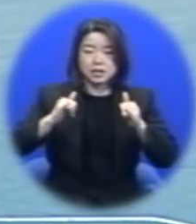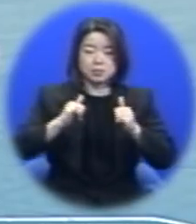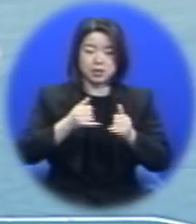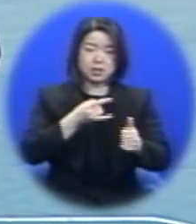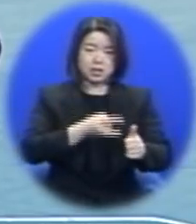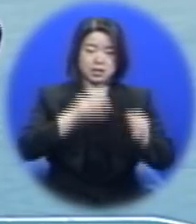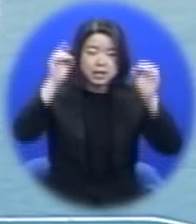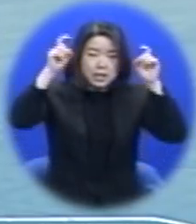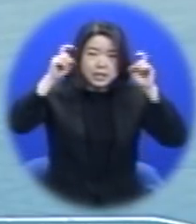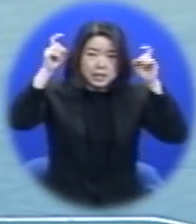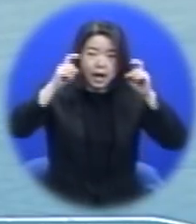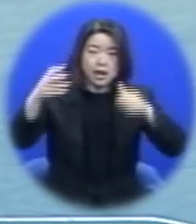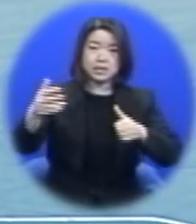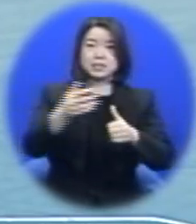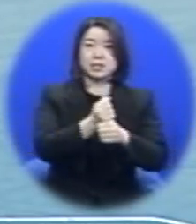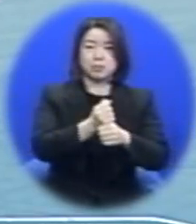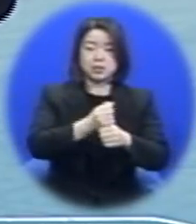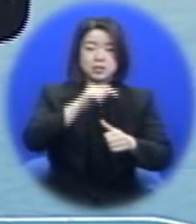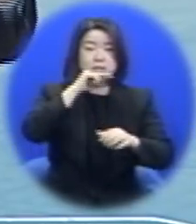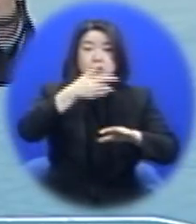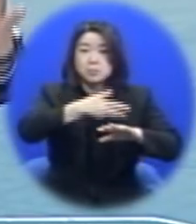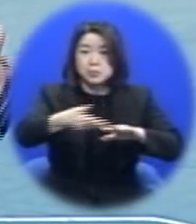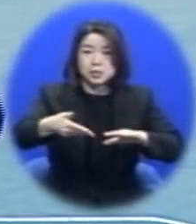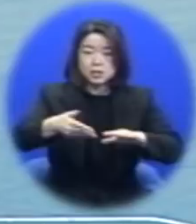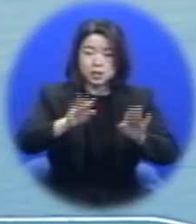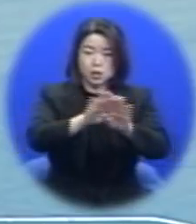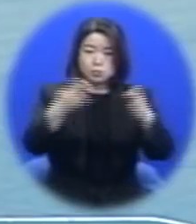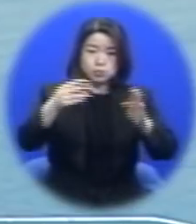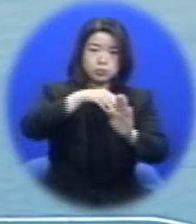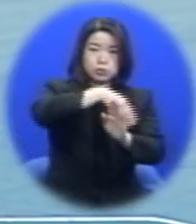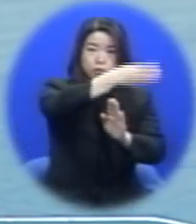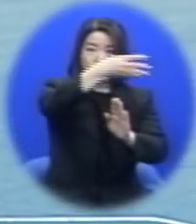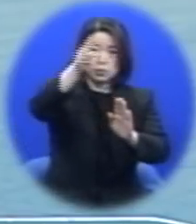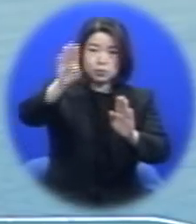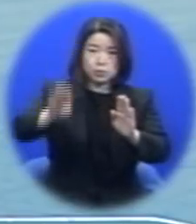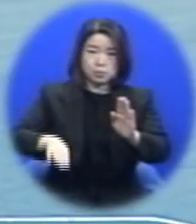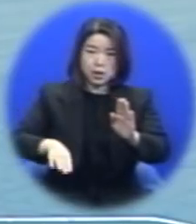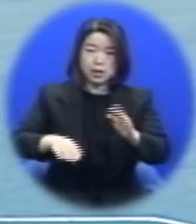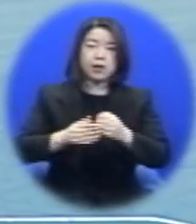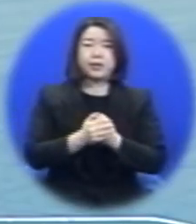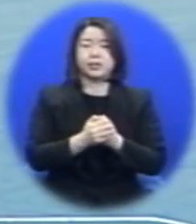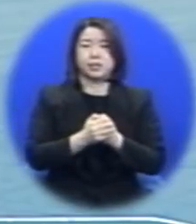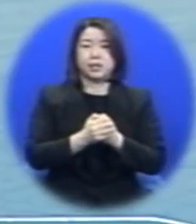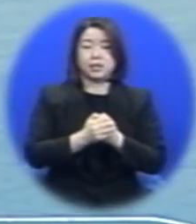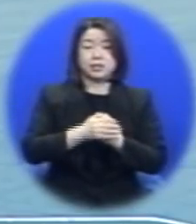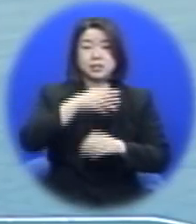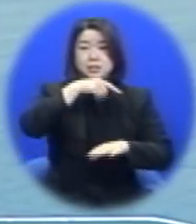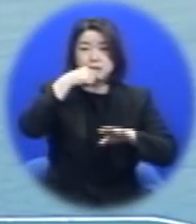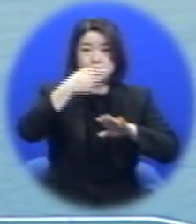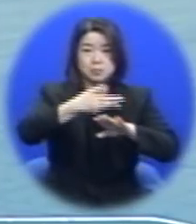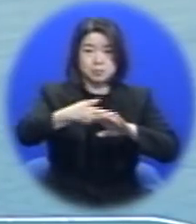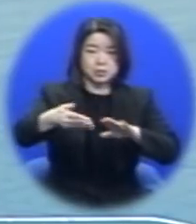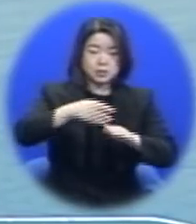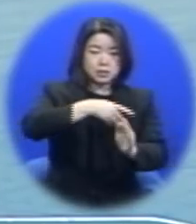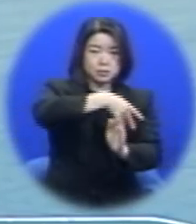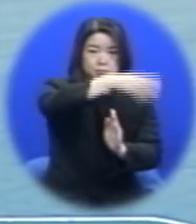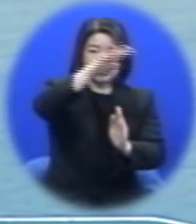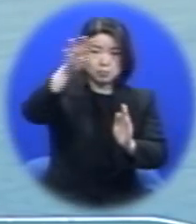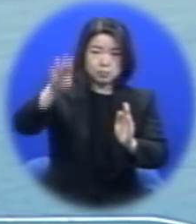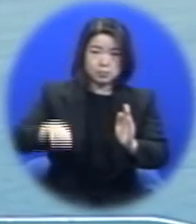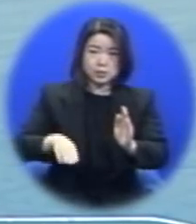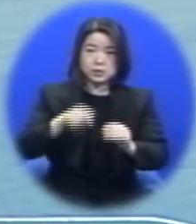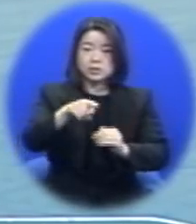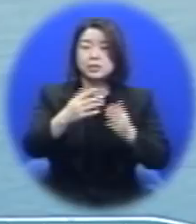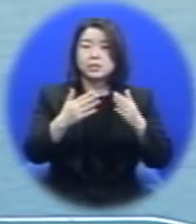잡아 그 피를 흘려서 문 임방과 설주에 바르라, 피칠이 되어져 있는 어린 양의 피칠이 되어져 있는 그